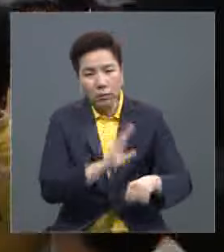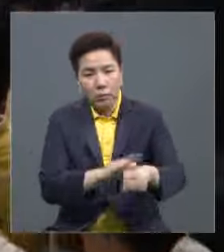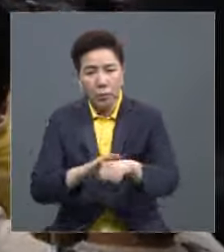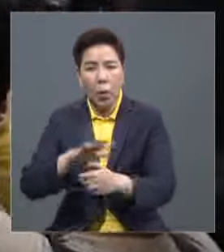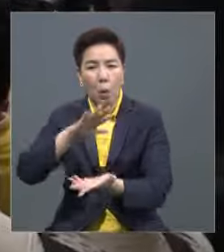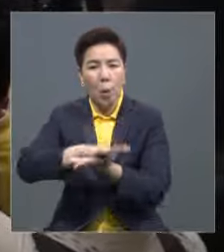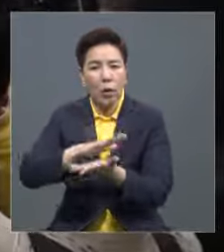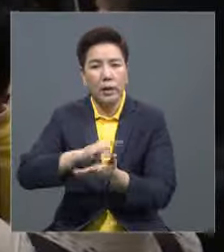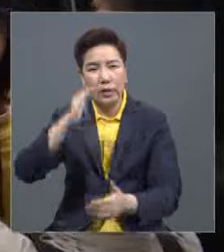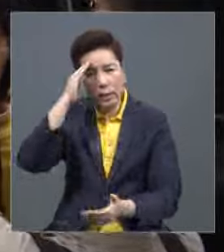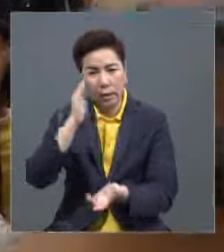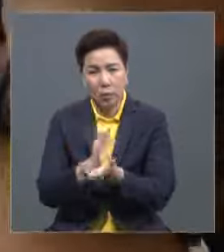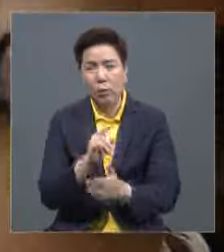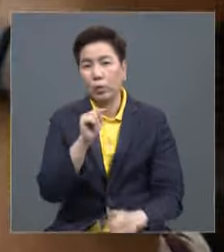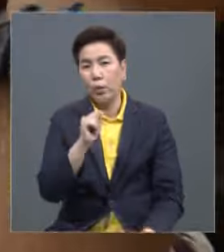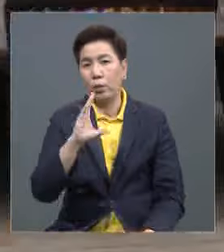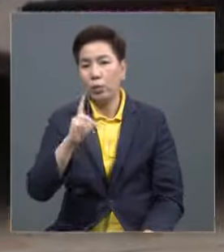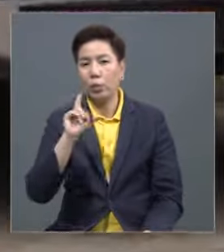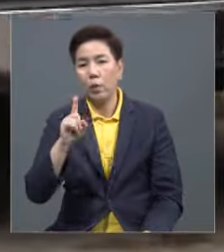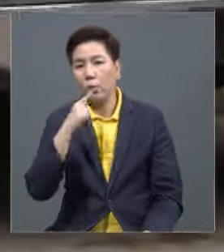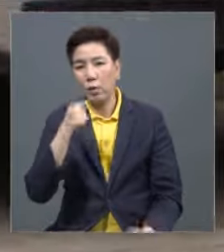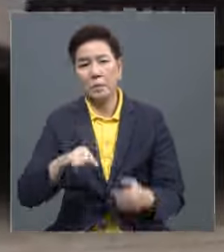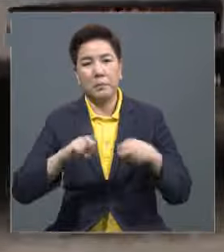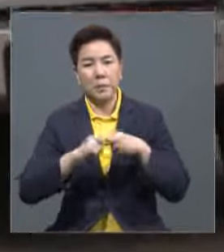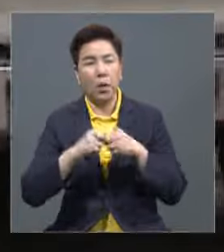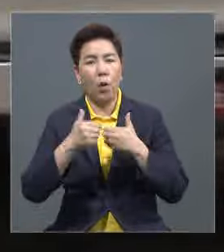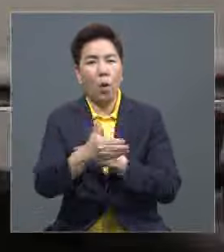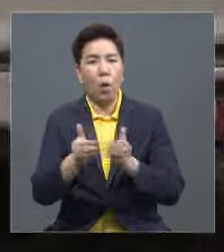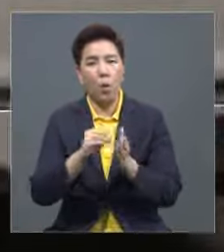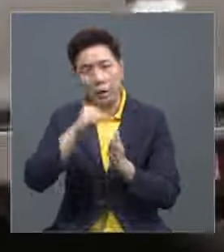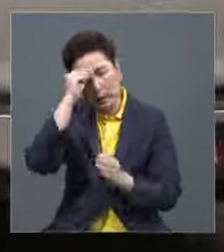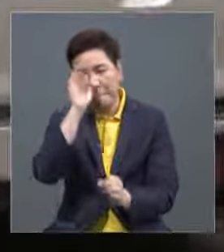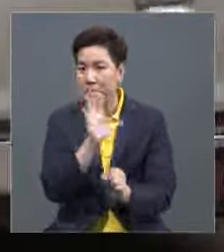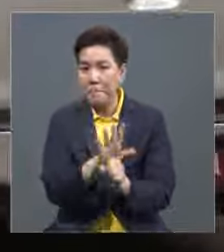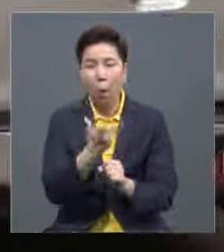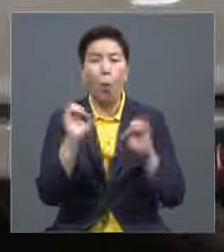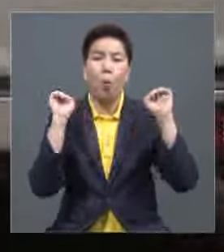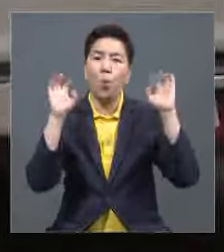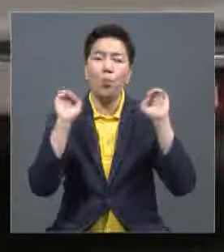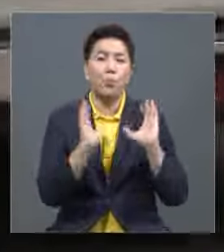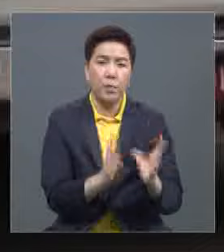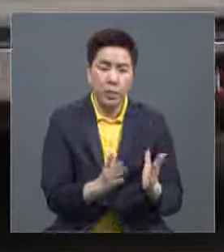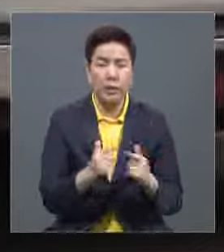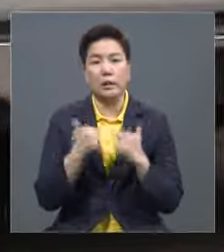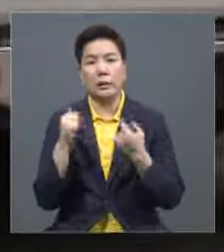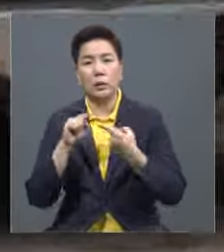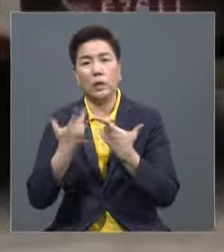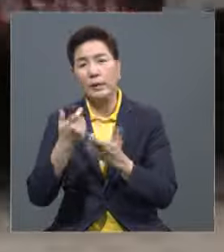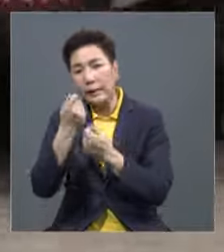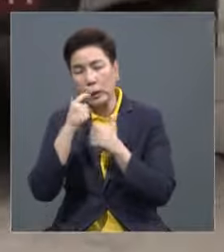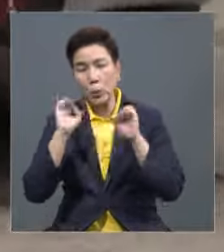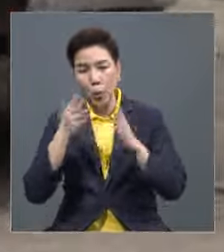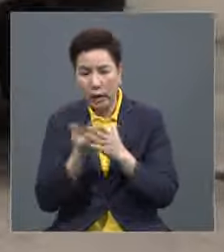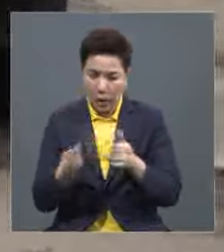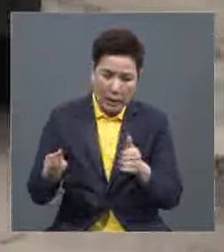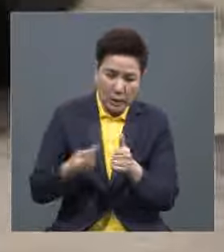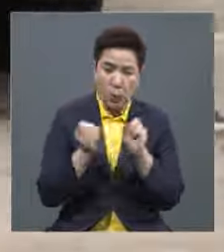โรงเรียนตำรวจตระเวนชายแดนเนื่องจากขณะนี้ยังมีปัญหาเรื่องของห้องเรียนไม่เพียงพอครูไม่เพียงพอรวมไปถึงสวัสดิการของครู